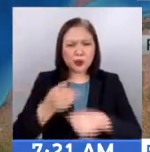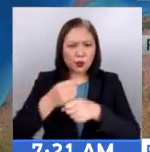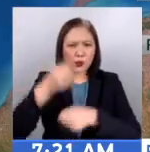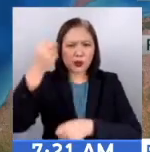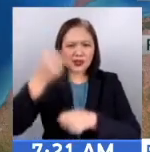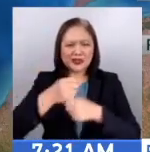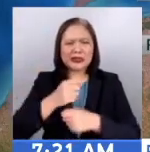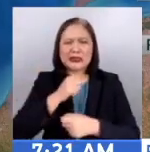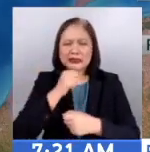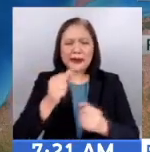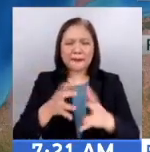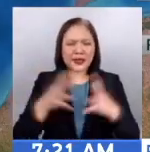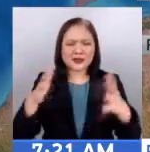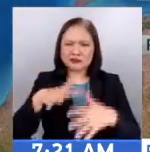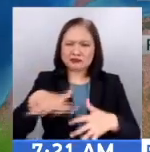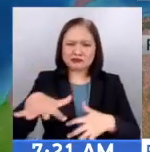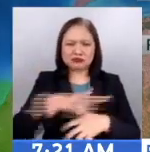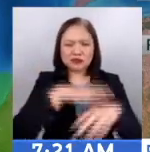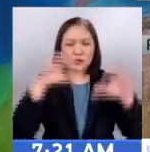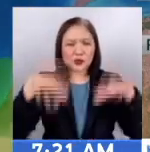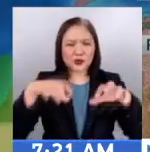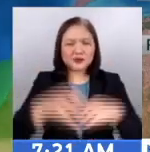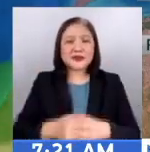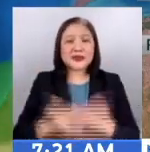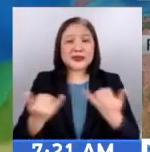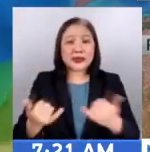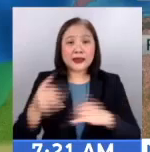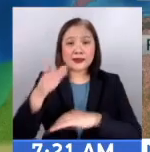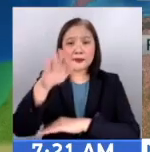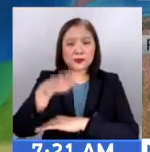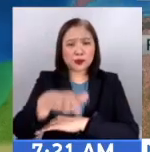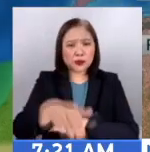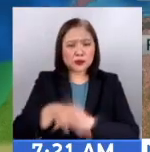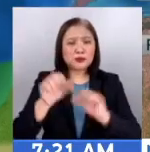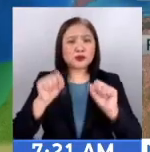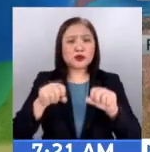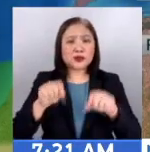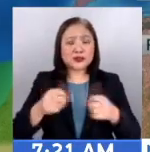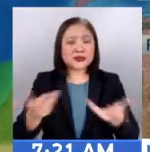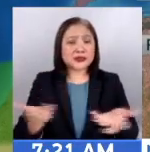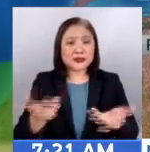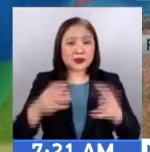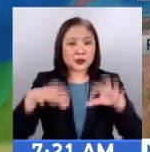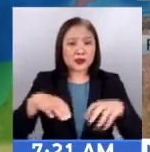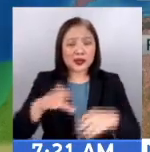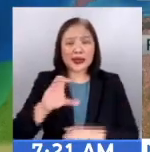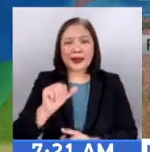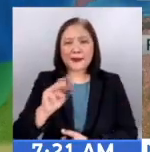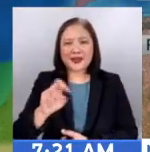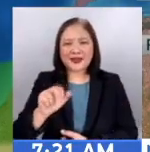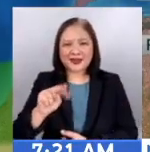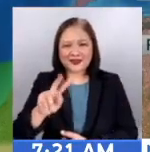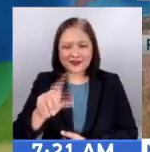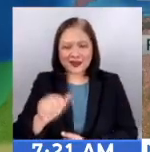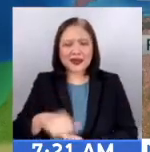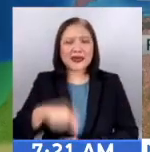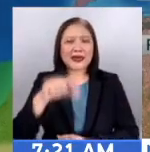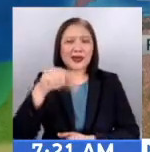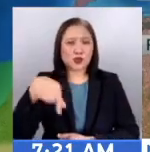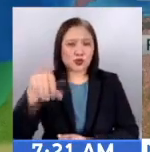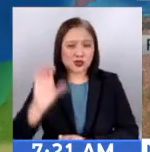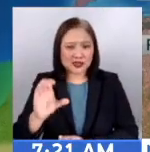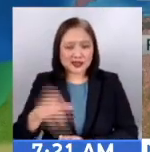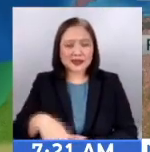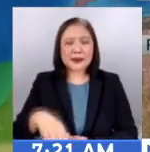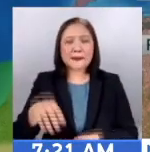ang inaasahan natin, ha. Sa hapon, posible ang ulan dito sa may Camanava area, Quezon City at Marikina, maging dito